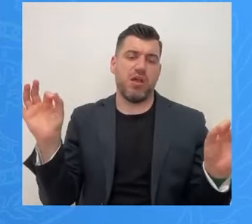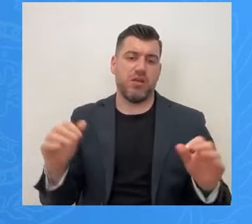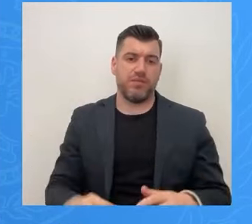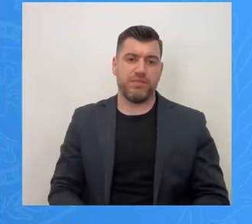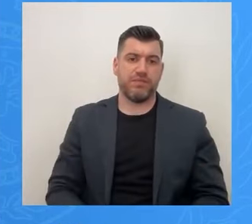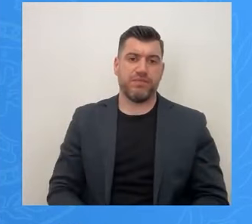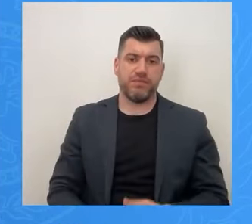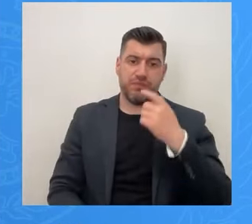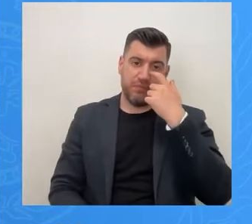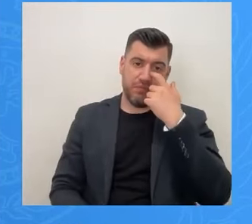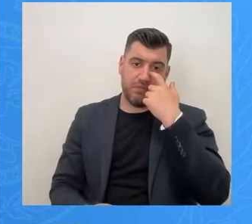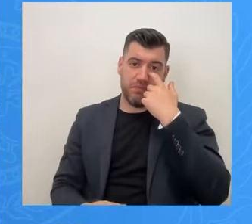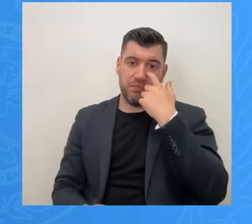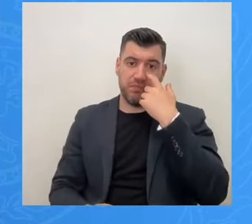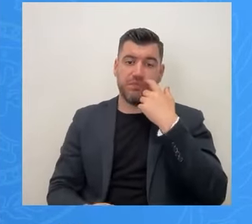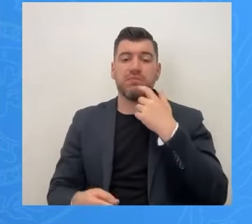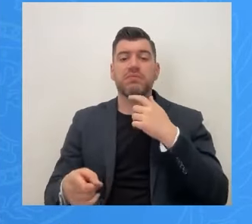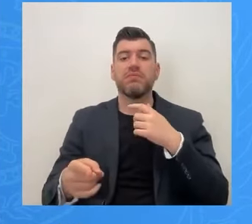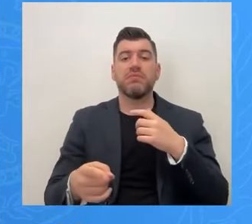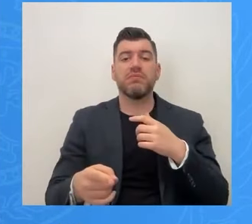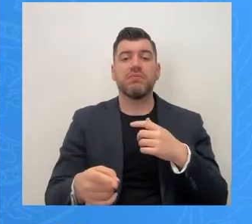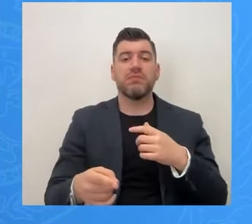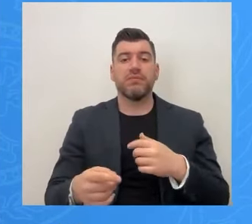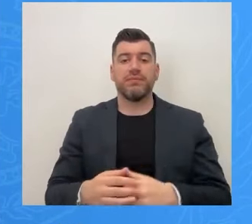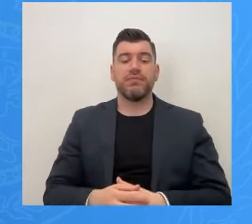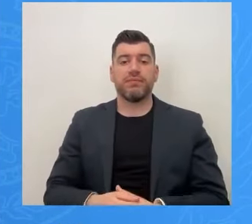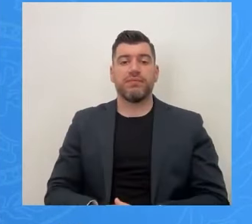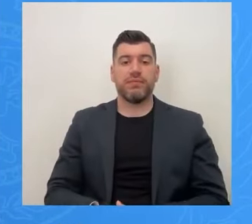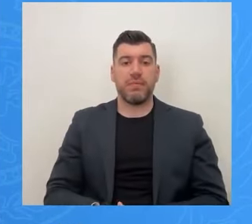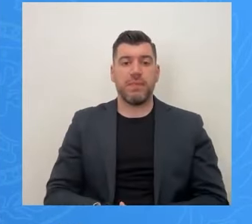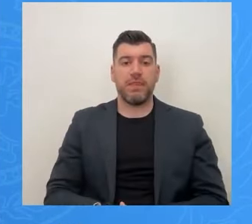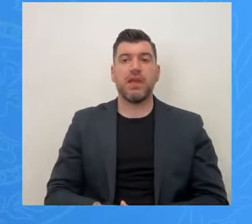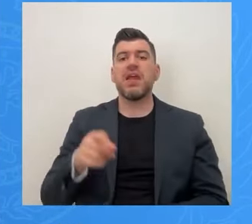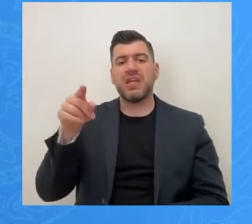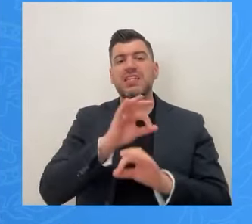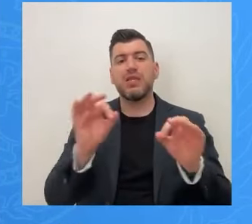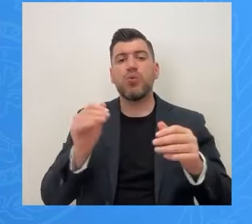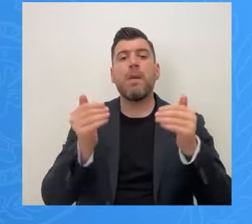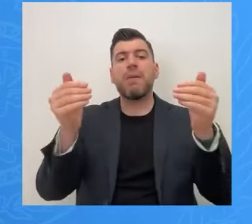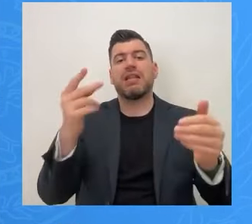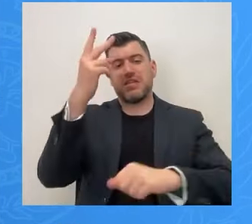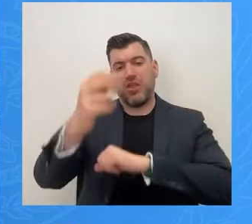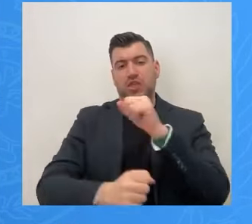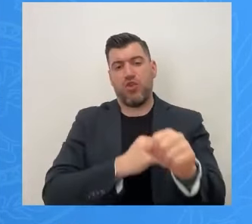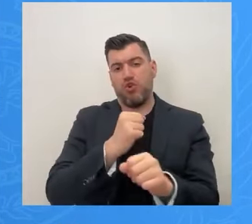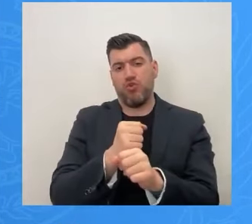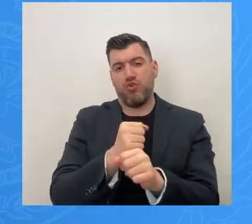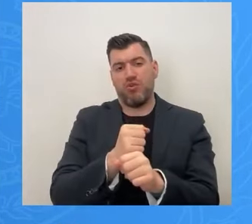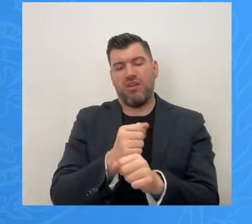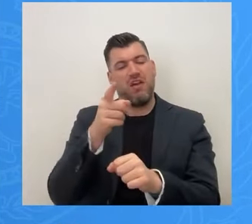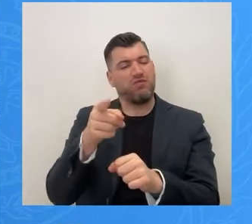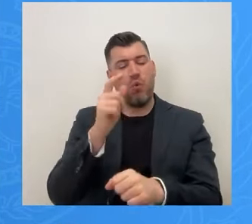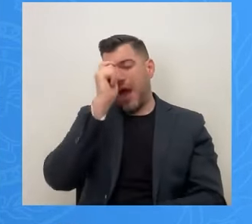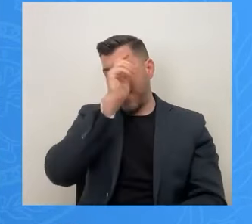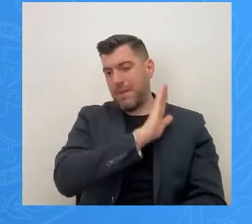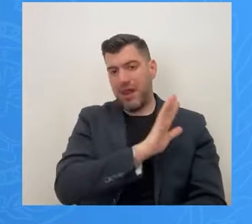δεν πρόκειται να βρείτε με τις προδιαγραφές. Θα πάμε σε παράταση άλλα 2 χρόνια. Αυτό που θα έπρεπε να συζητάτε με την ΚΔΙΠ και θα το έπρεπε να το